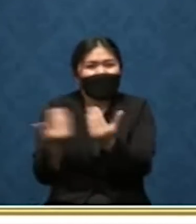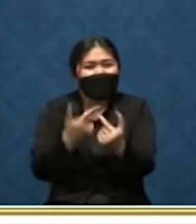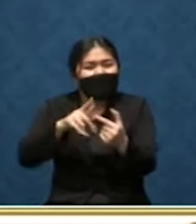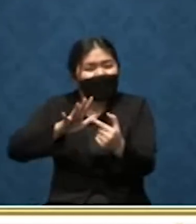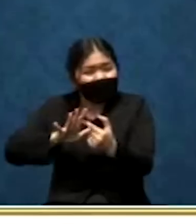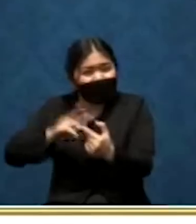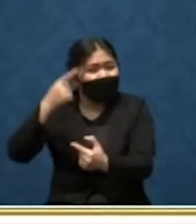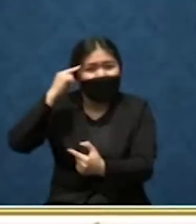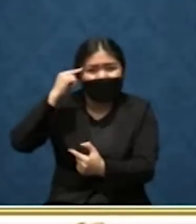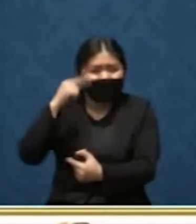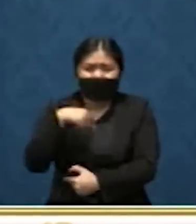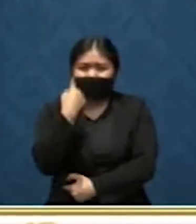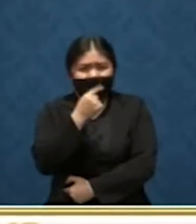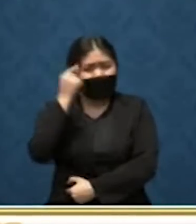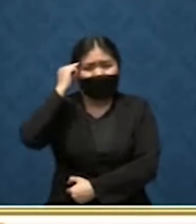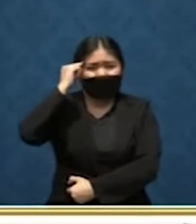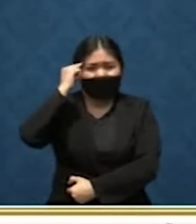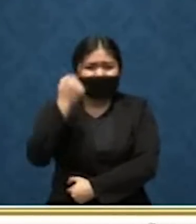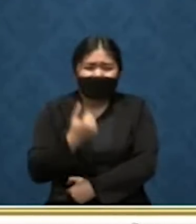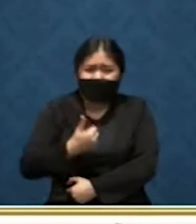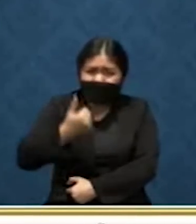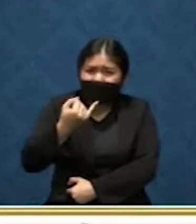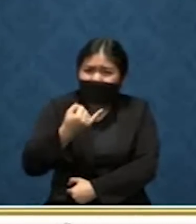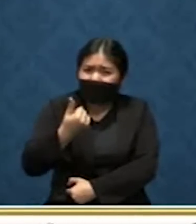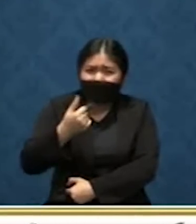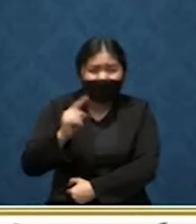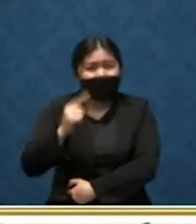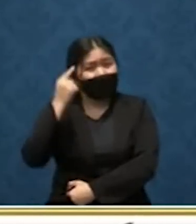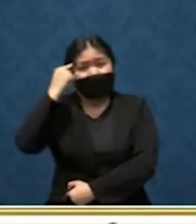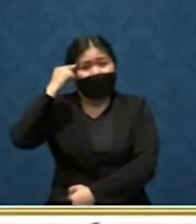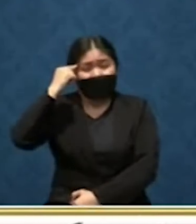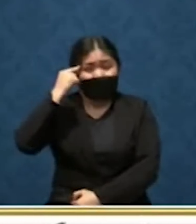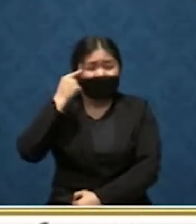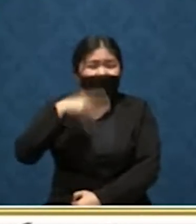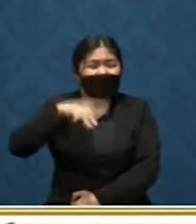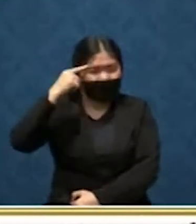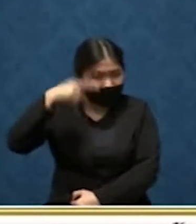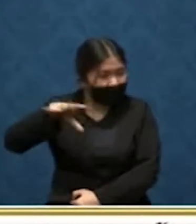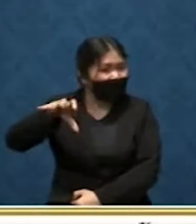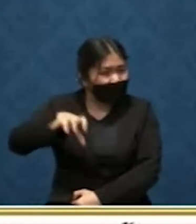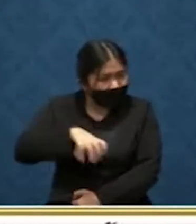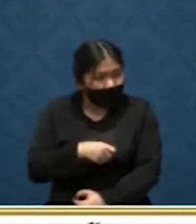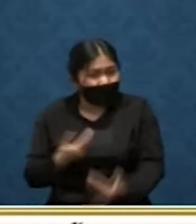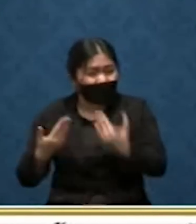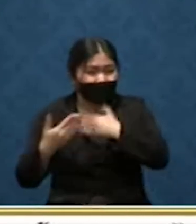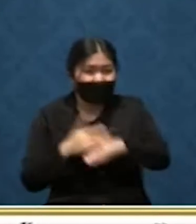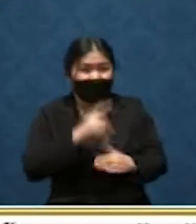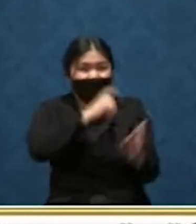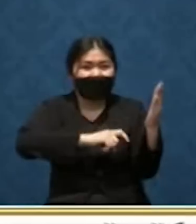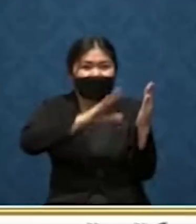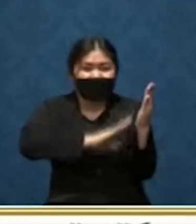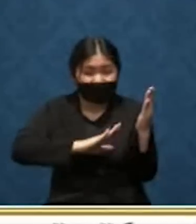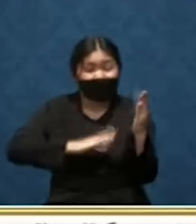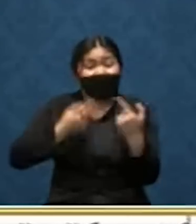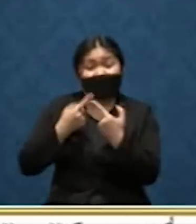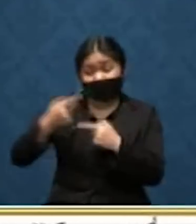ากไม่ทรบวเปนใครบ้างดีเร็วอย่างไรบ้าง ไม่รู้ ดึงเข้ามาในประเทศไยโดยที่ผลเอกประยุติ